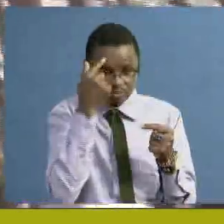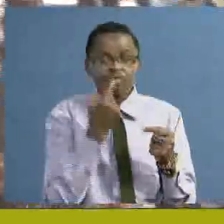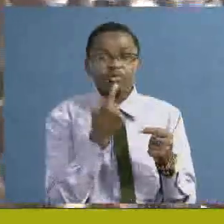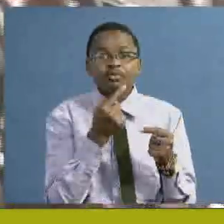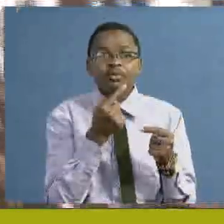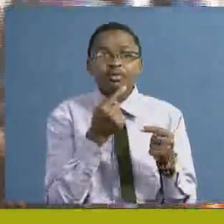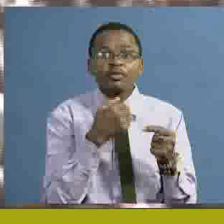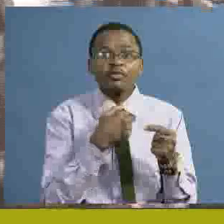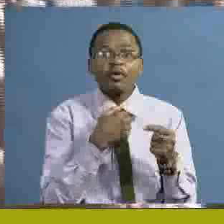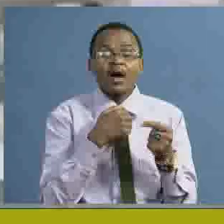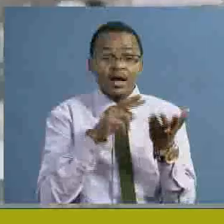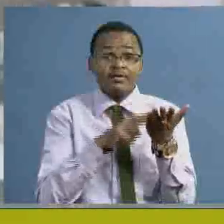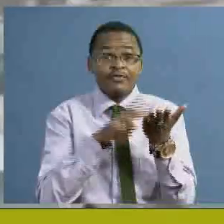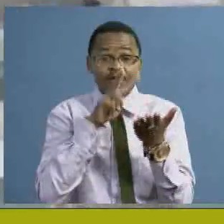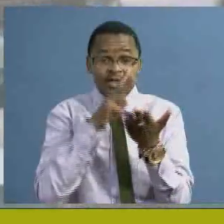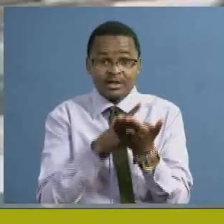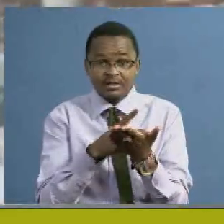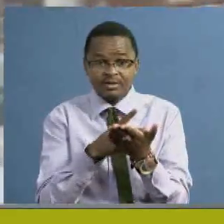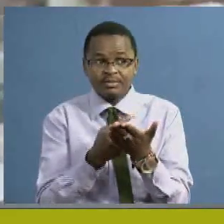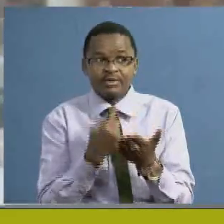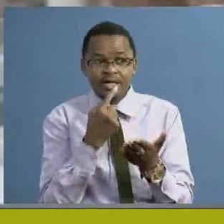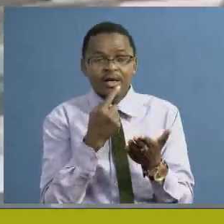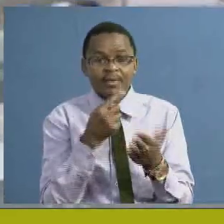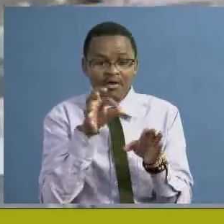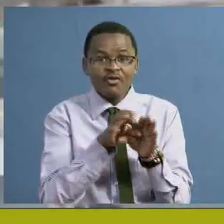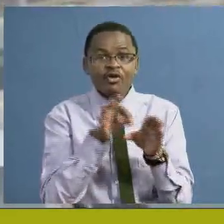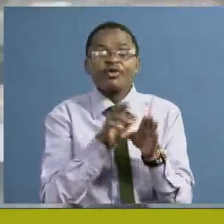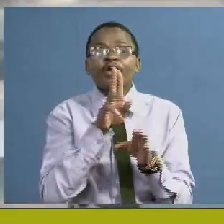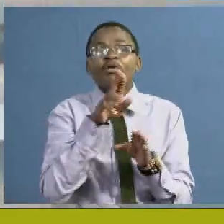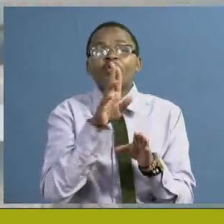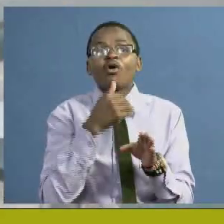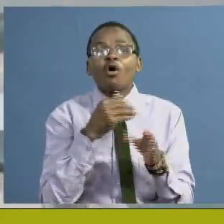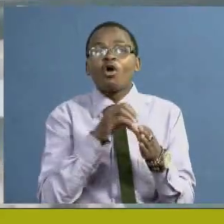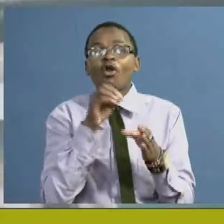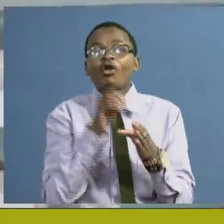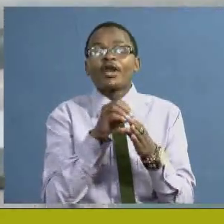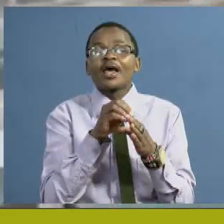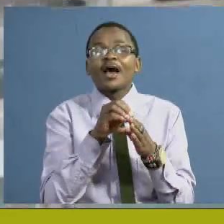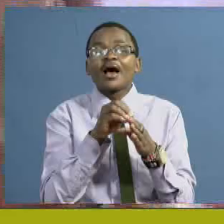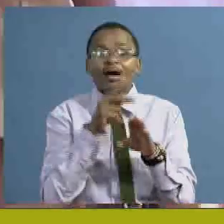kumuita jamaa wa vitendawili. Anasema kura ni ya Uhuru Kenyatta ama bwana vitendawili.